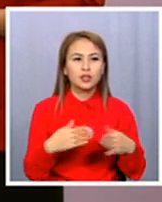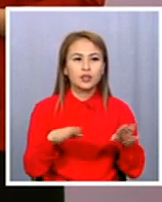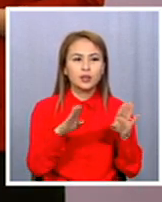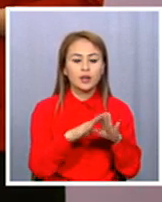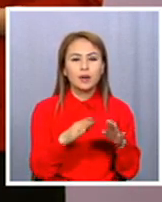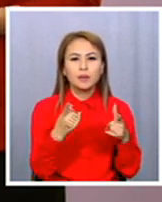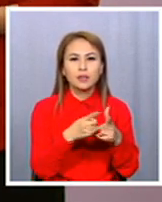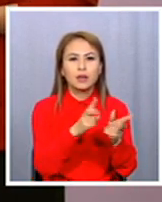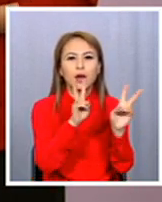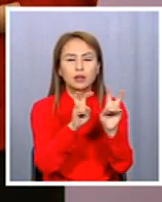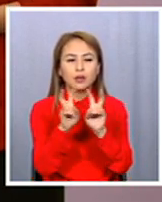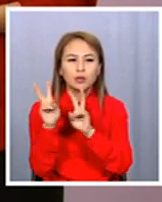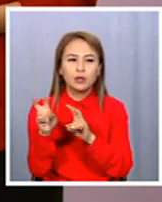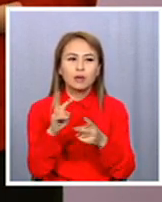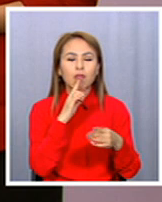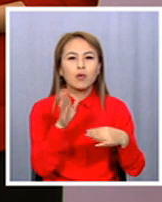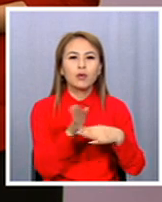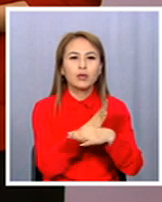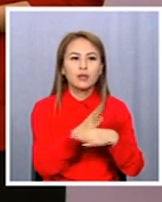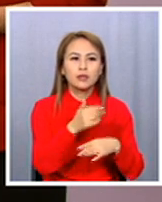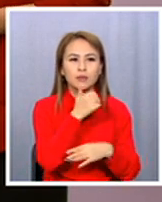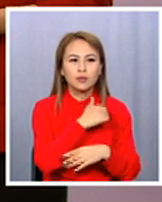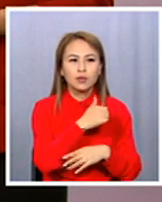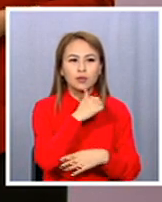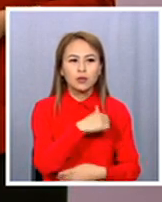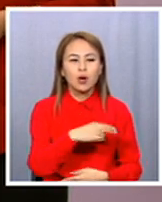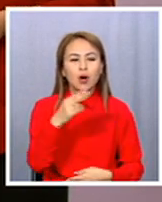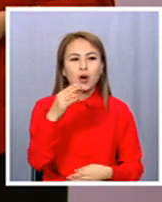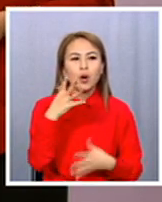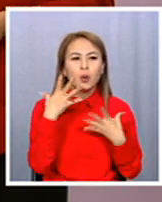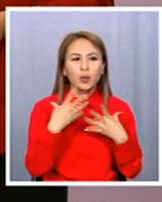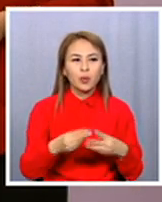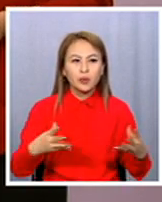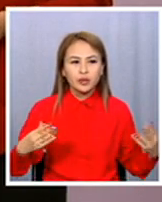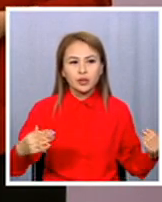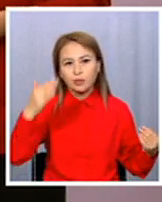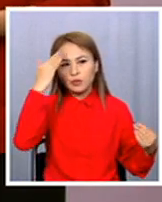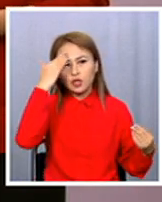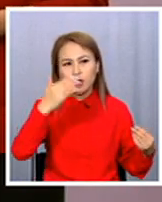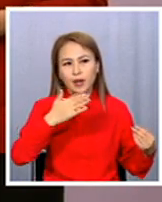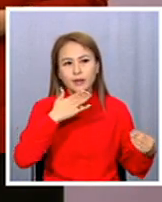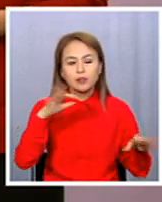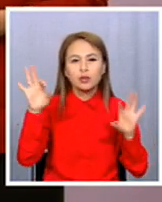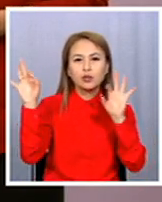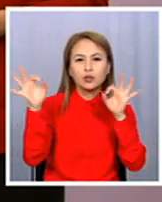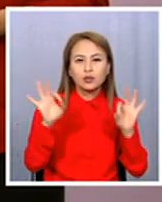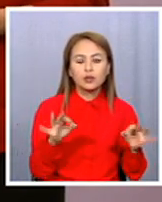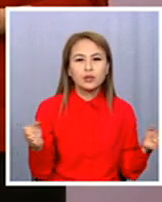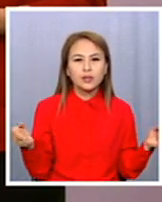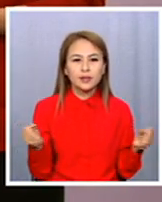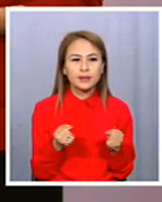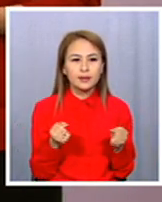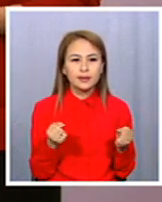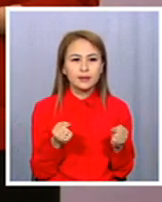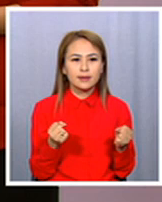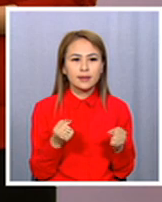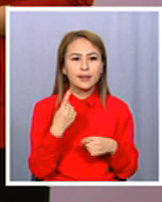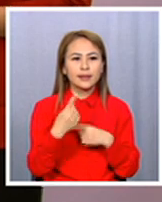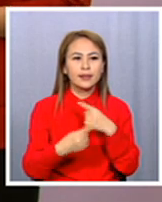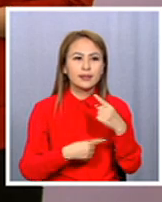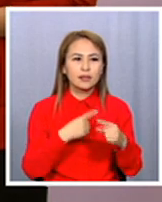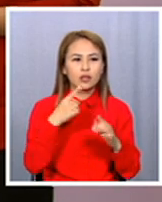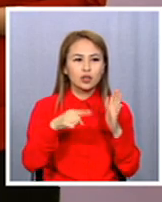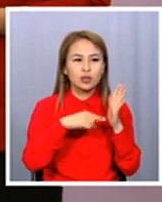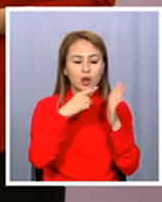атауларын диаграммаға орналастырайық. Көктем, жаз, күз, қыс. Келесі сұрақ,